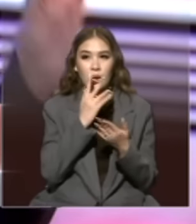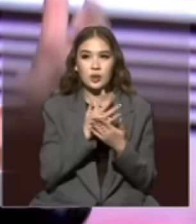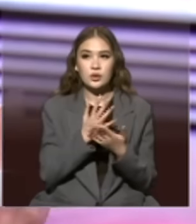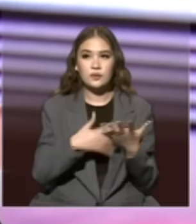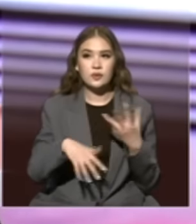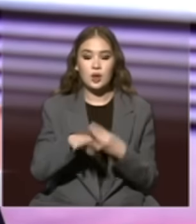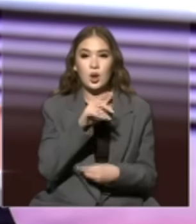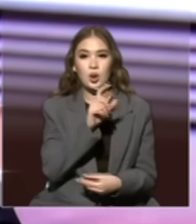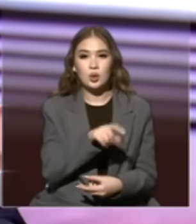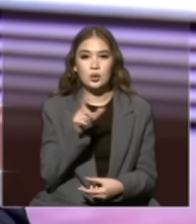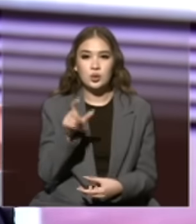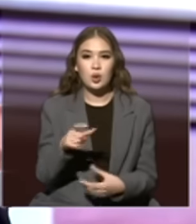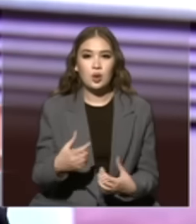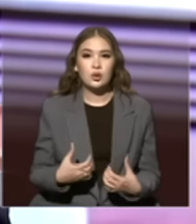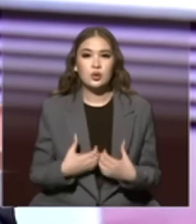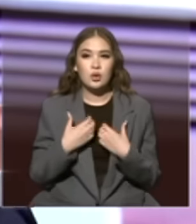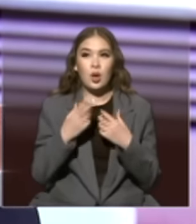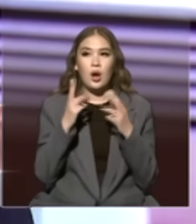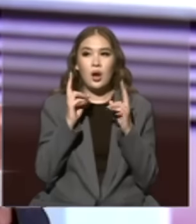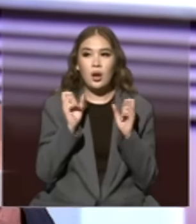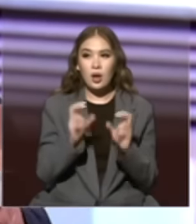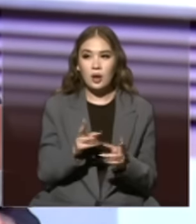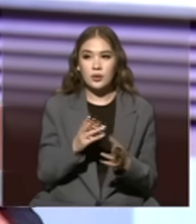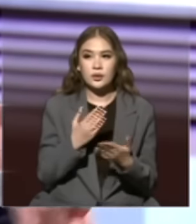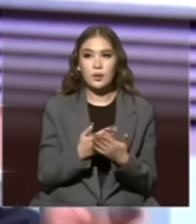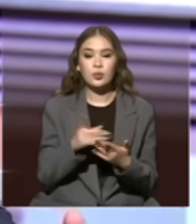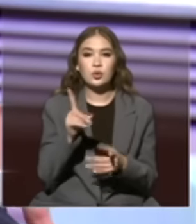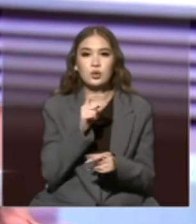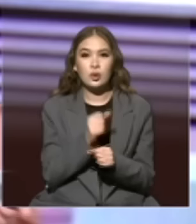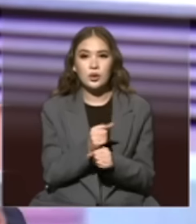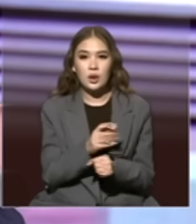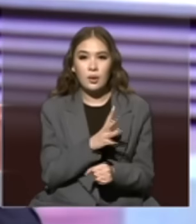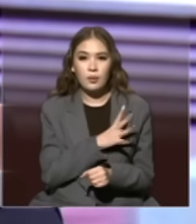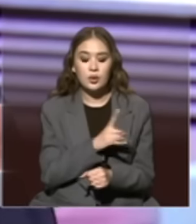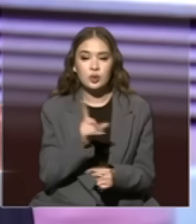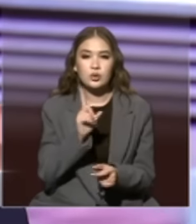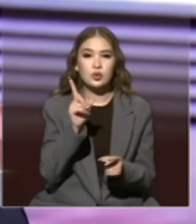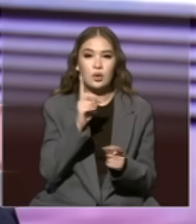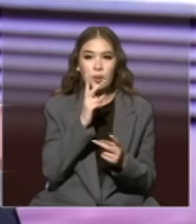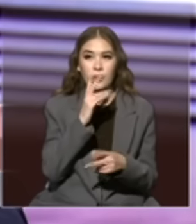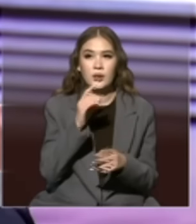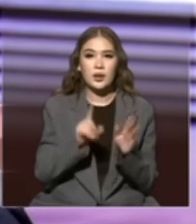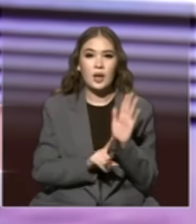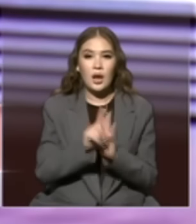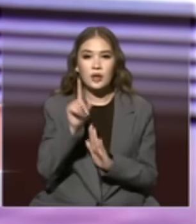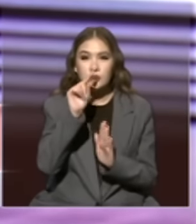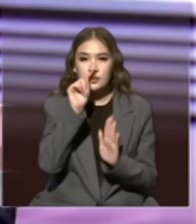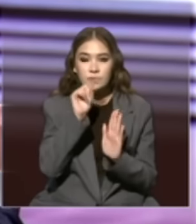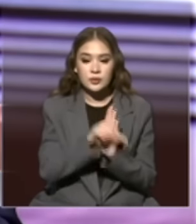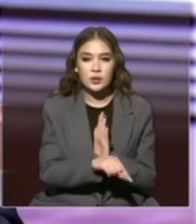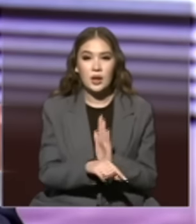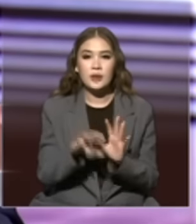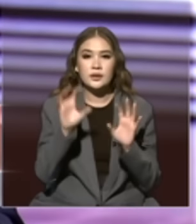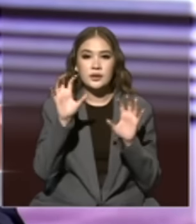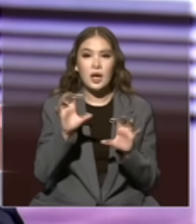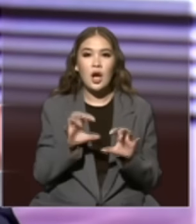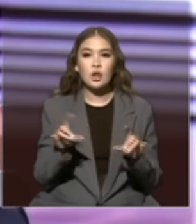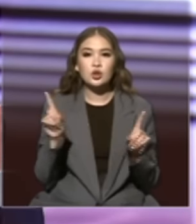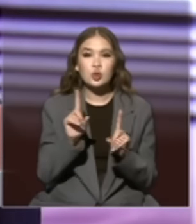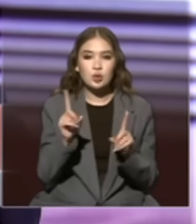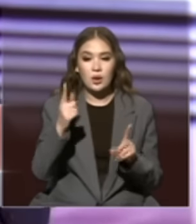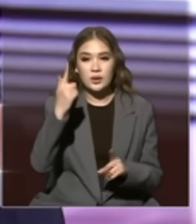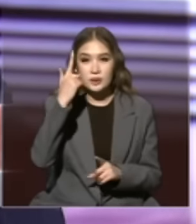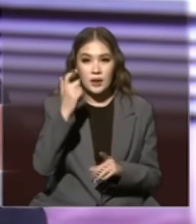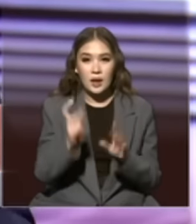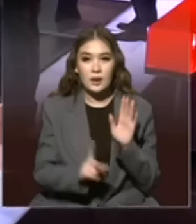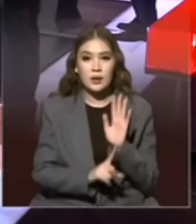бәрі орнынан өре тұрып, мынау қалай болған, мынау не істеген, мынау болаған деп сонан кірісе бастады. Заң деген не екенін білді. Иә,